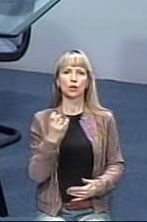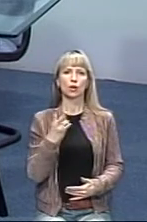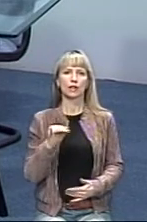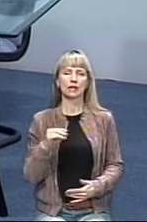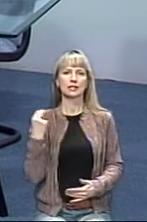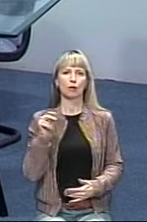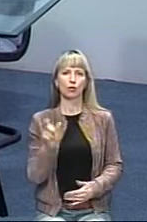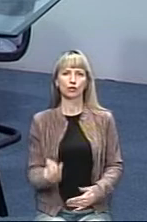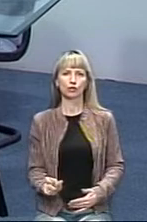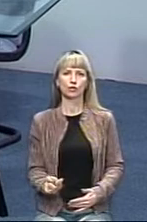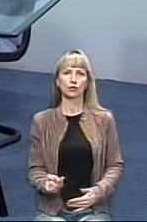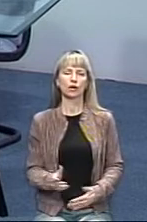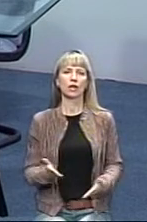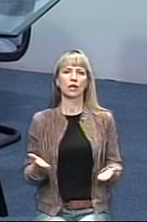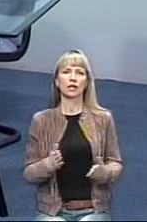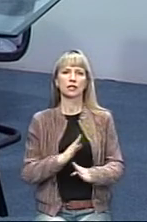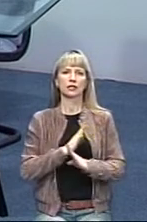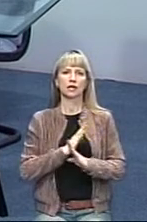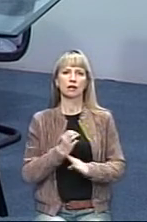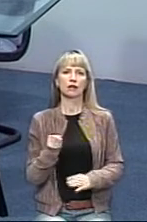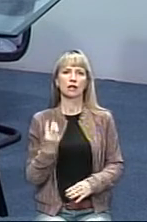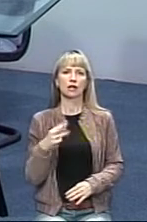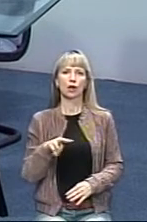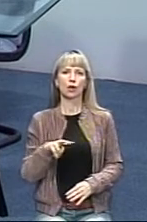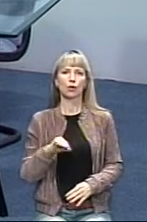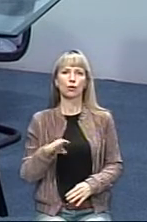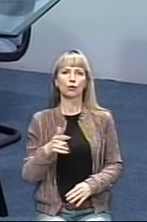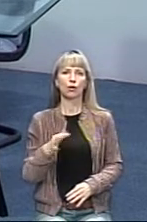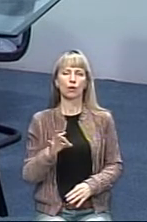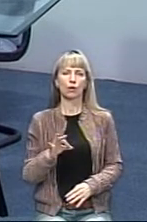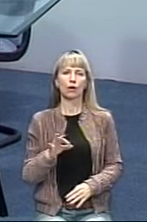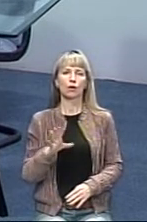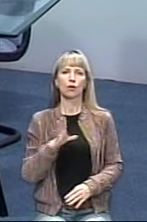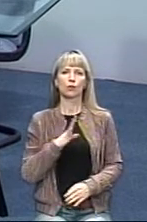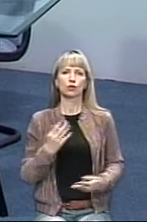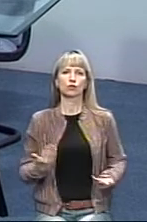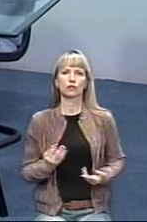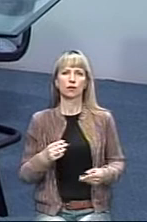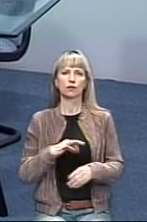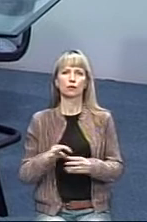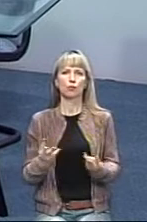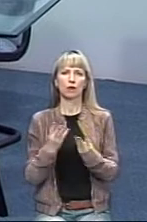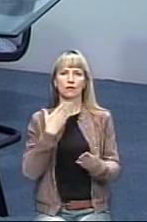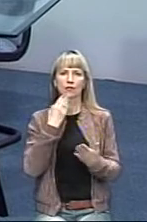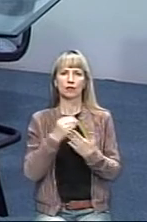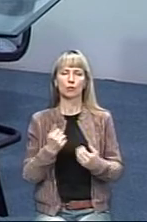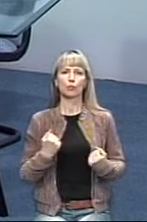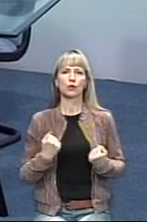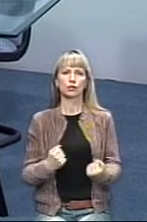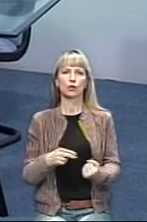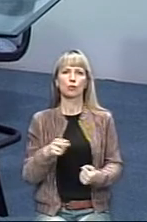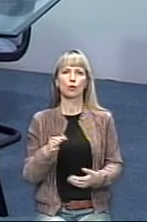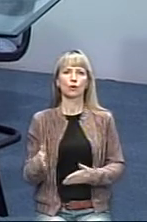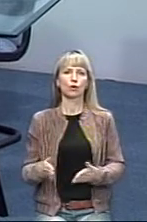запоріжцю, який загинув 13 лютого, був вже в цьому спалений у своїй машині, по дорозі